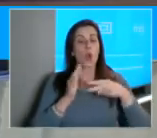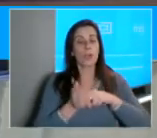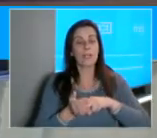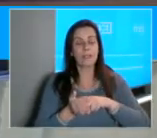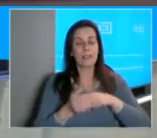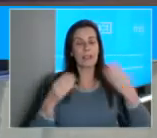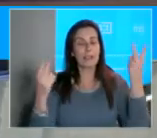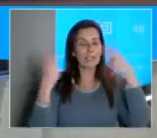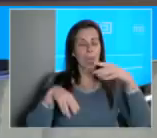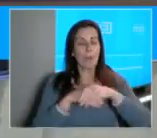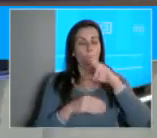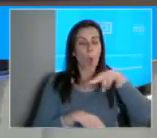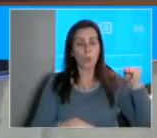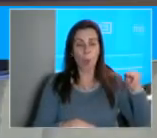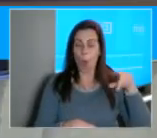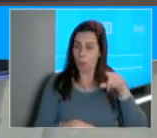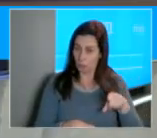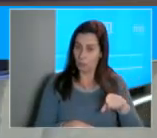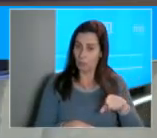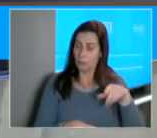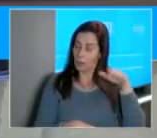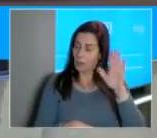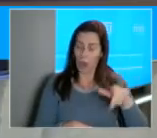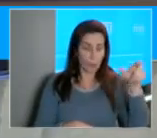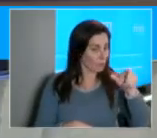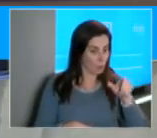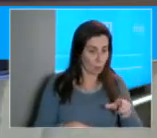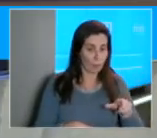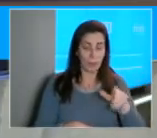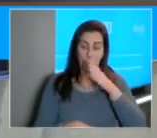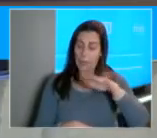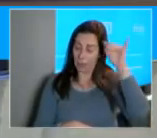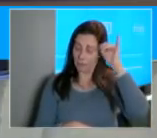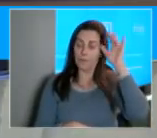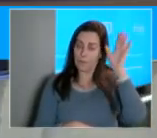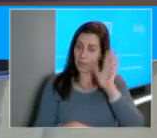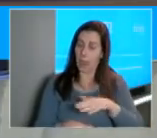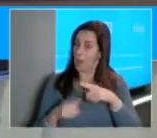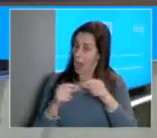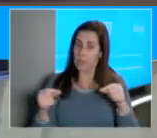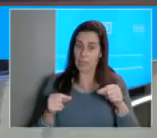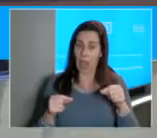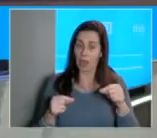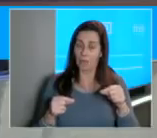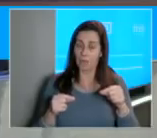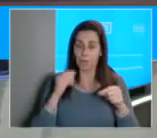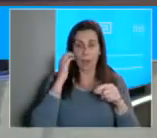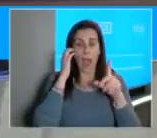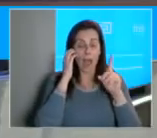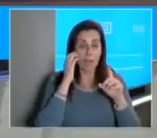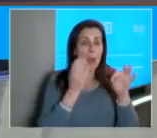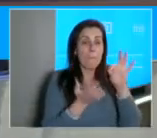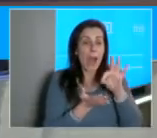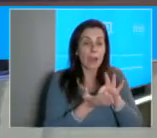הרשות הפלסטינית הייתה שחקן רלוונטי גם ביהודה ושומרון, בקעת הירדן וגם ברצועת עזה. אבל